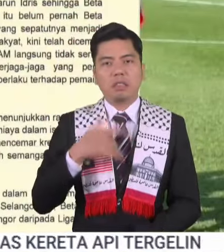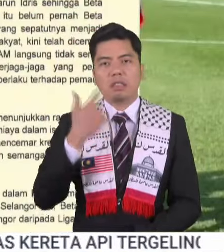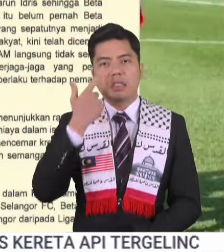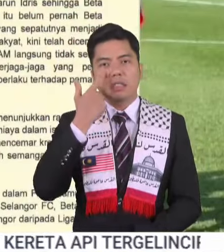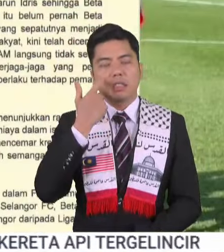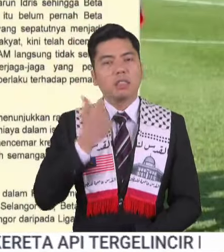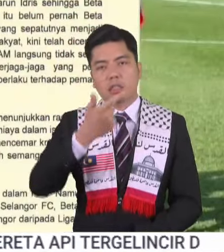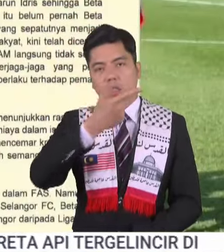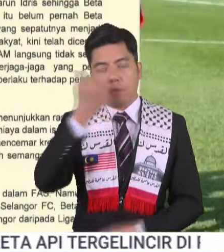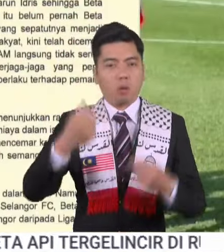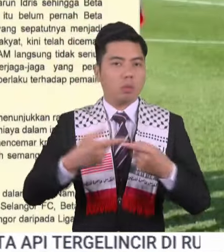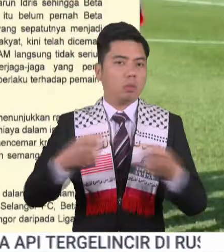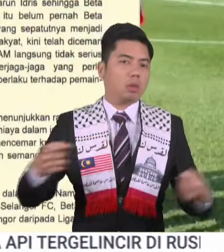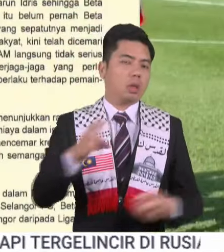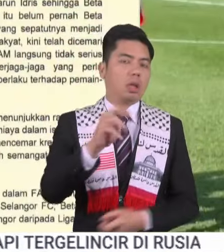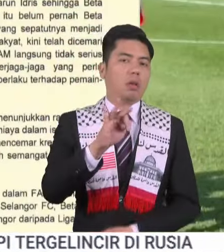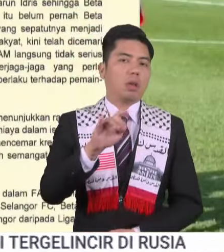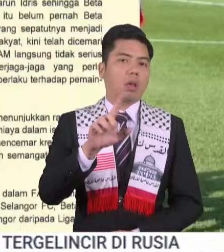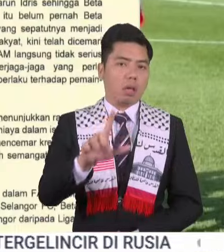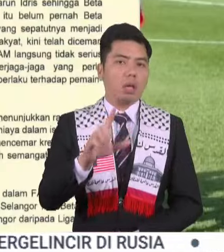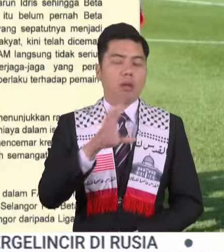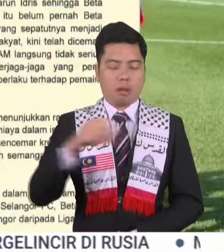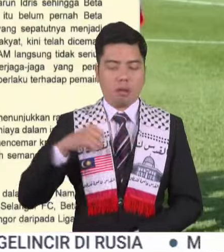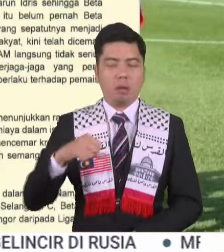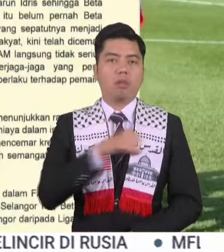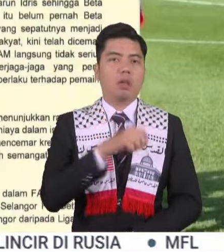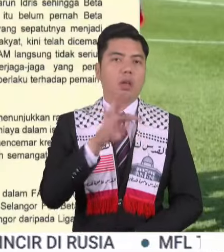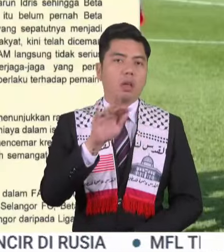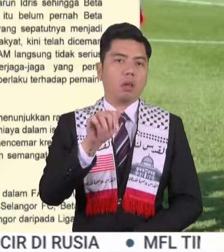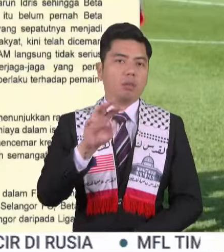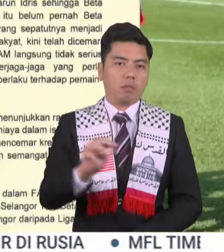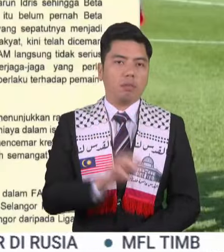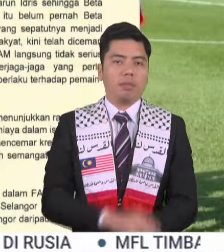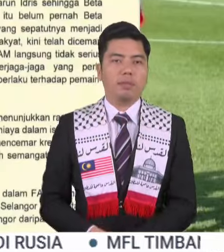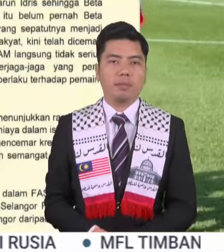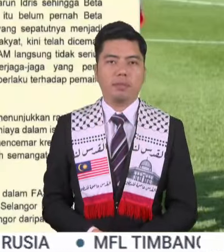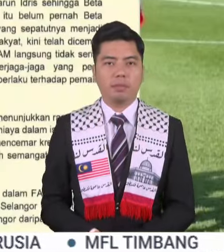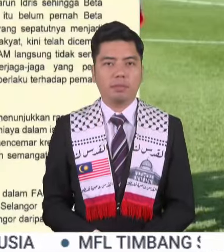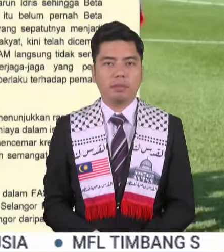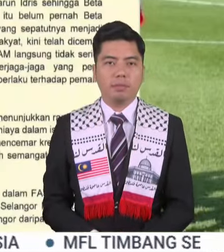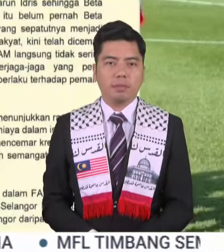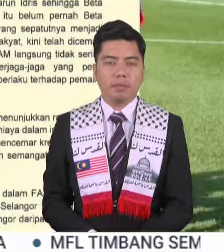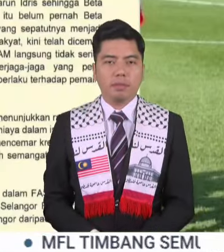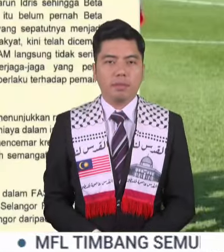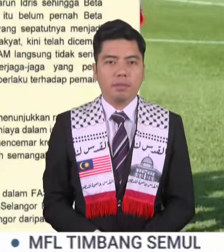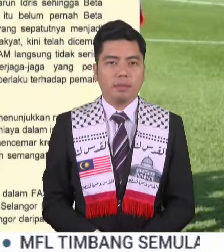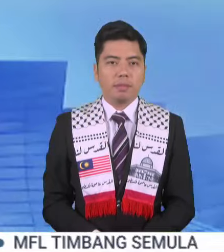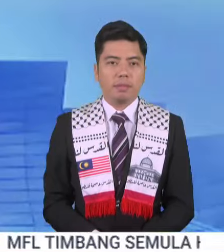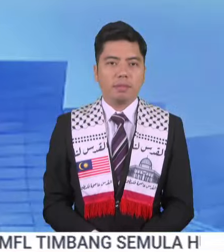kecewa dengan keputusan MFL dan ahli FAM.